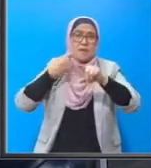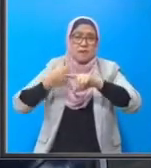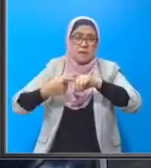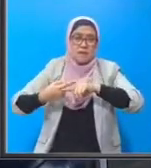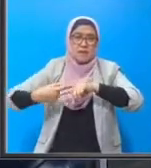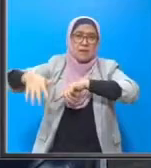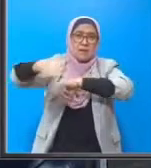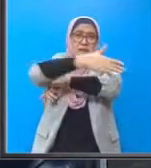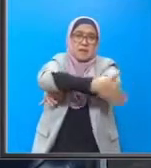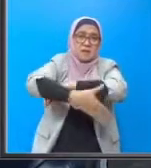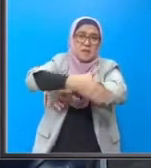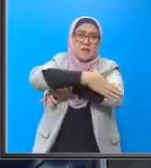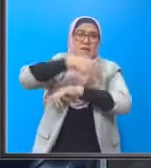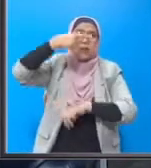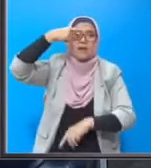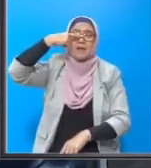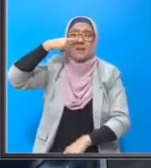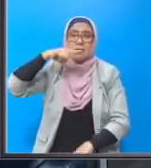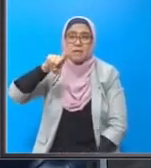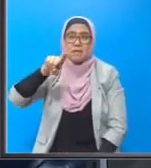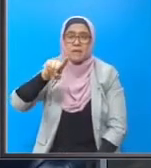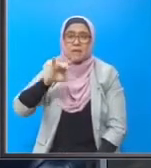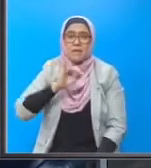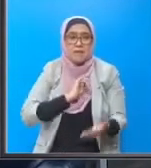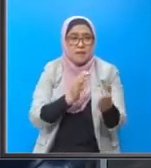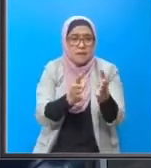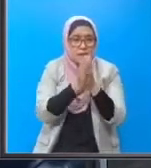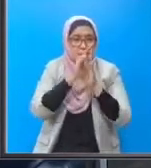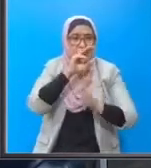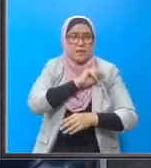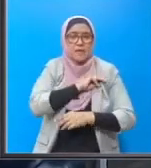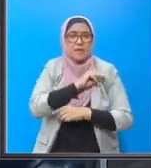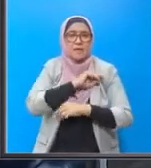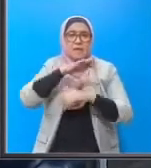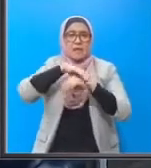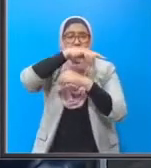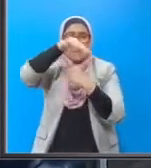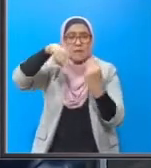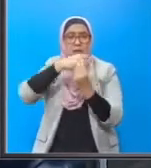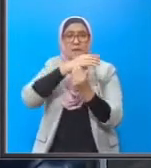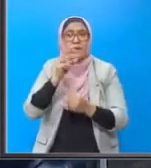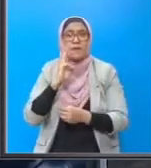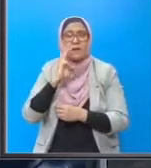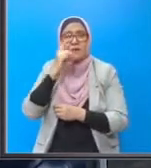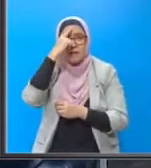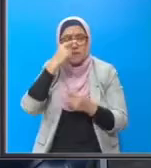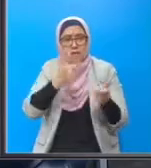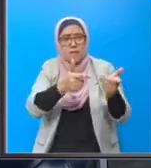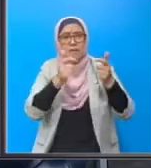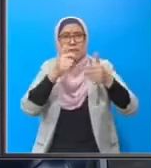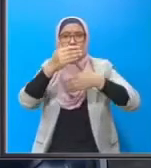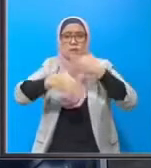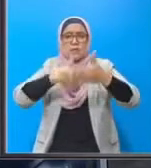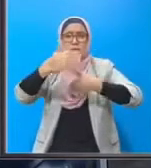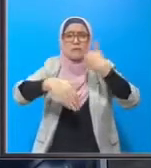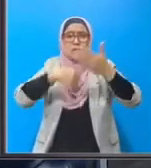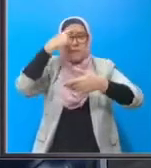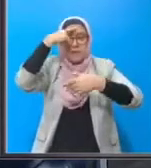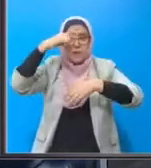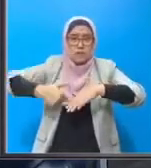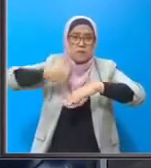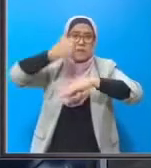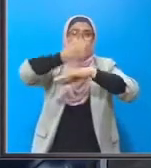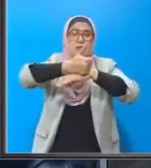Menteri alam sekitar air supaya mempercepatkan proses membina